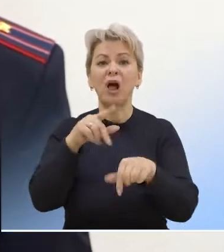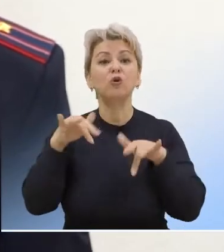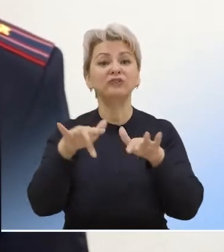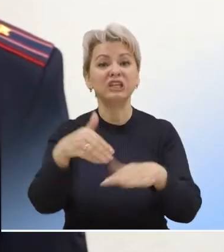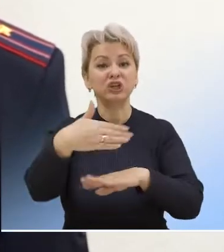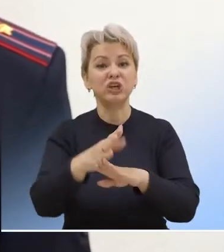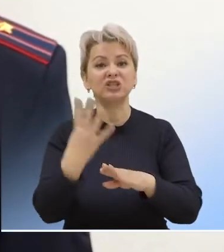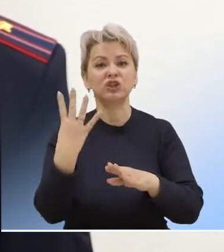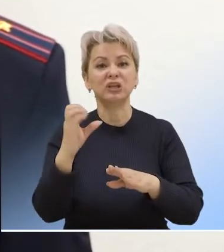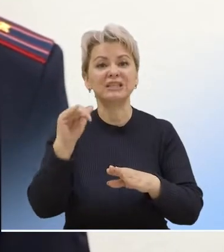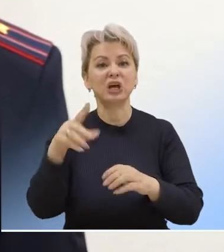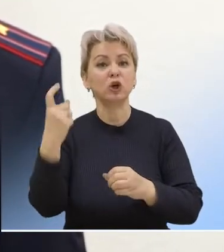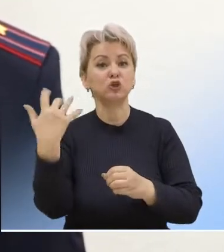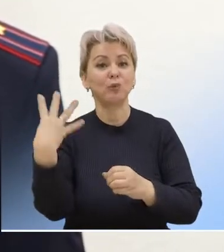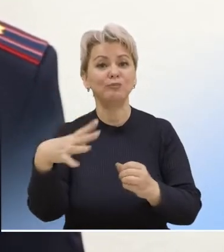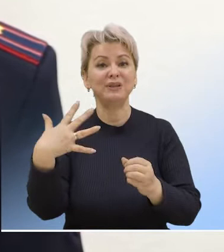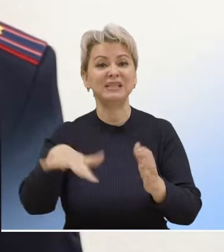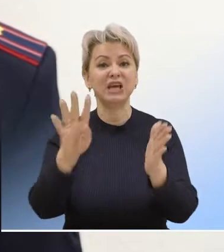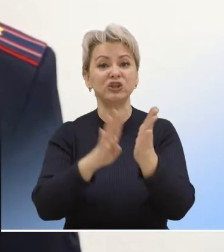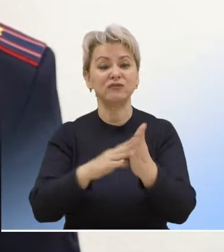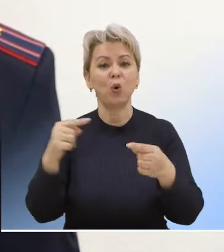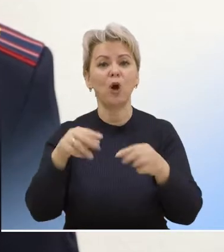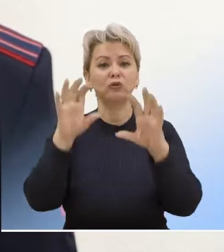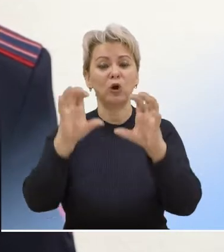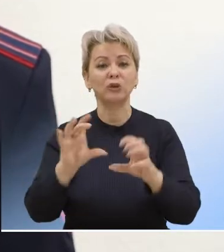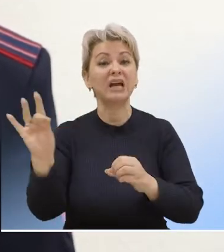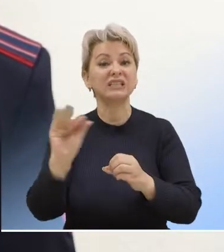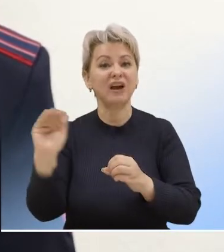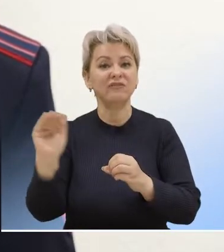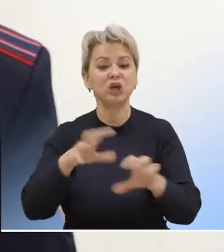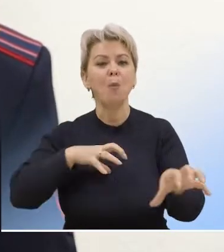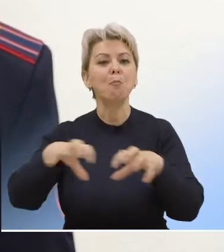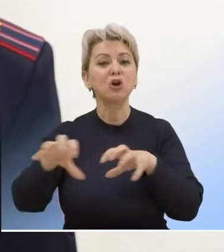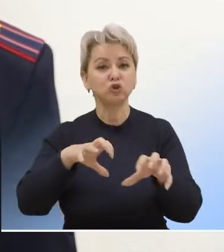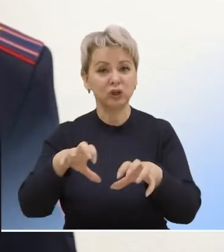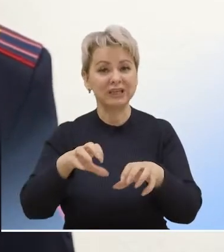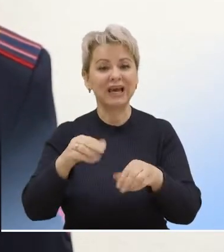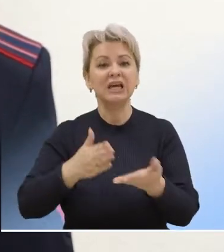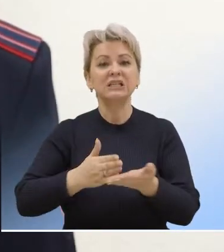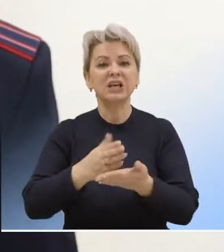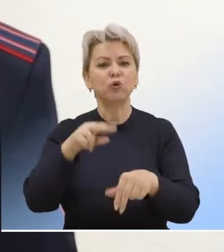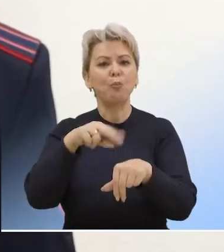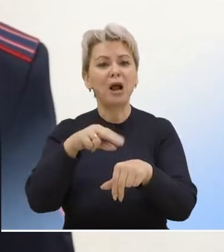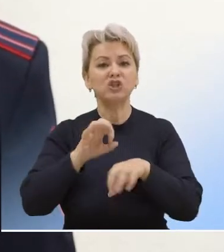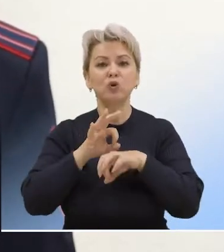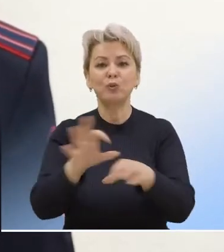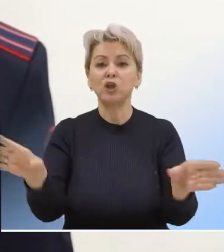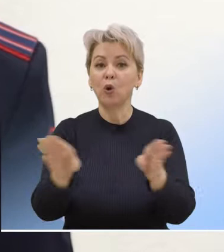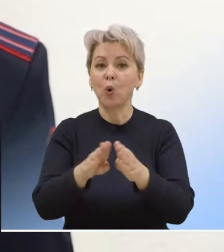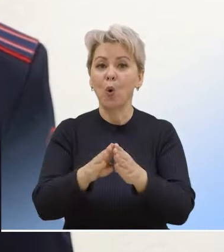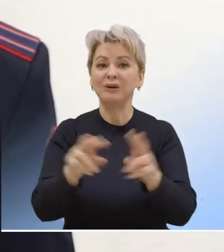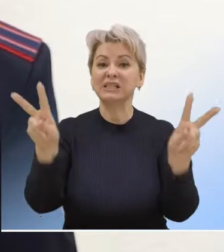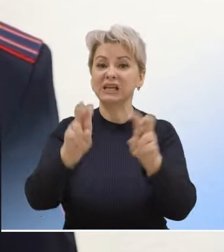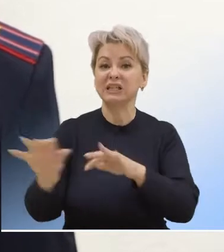возбуждено уголовное дело по части 4 статьи 159 Уголовного кодекса Российской Федерации «Мошенничество». Сотрудники полиции